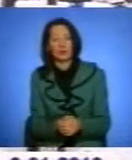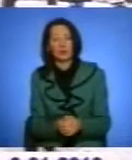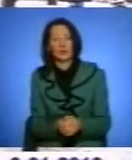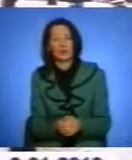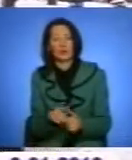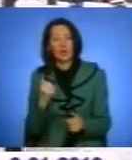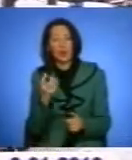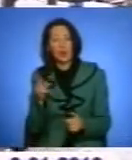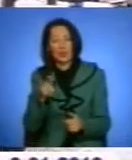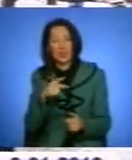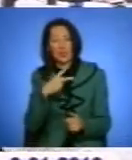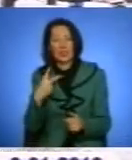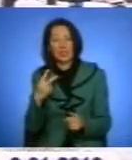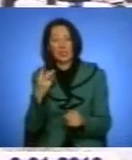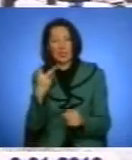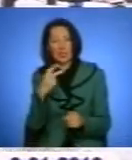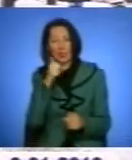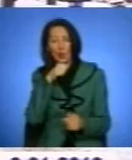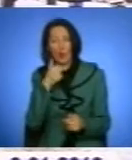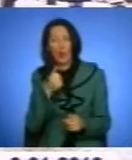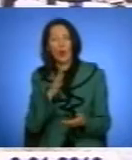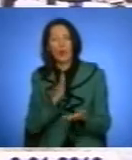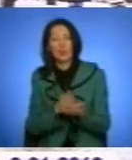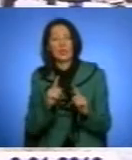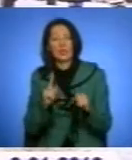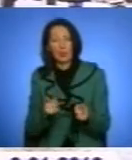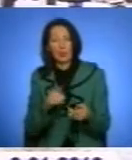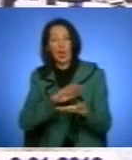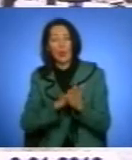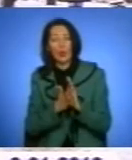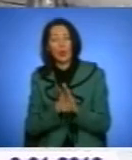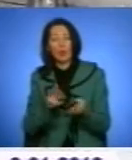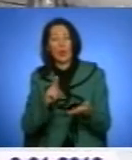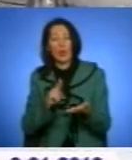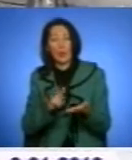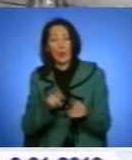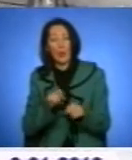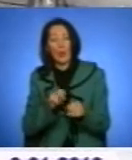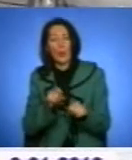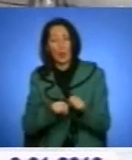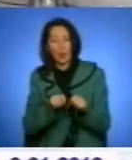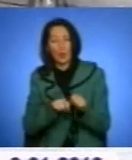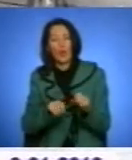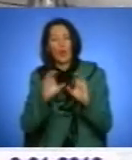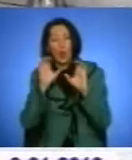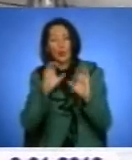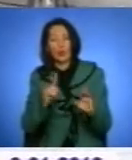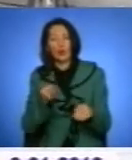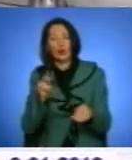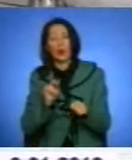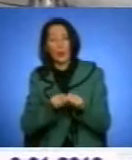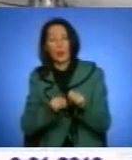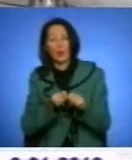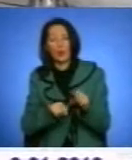З 1 січня 2013 року набули чинності положення Податкового кодексу щодо оподаткування доходів